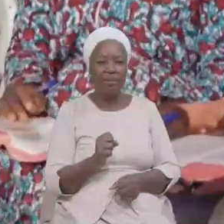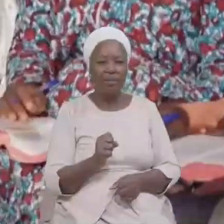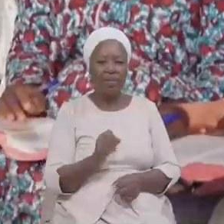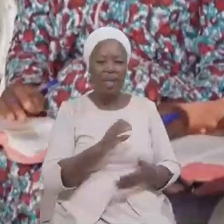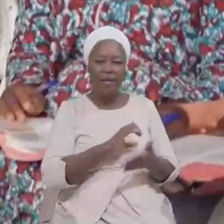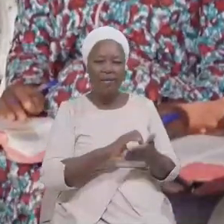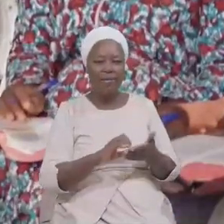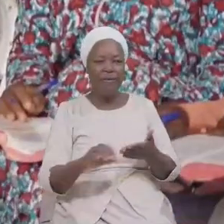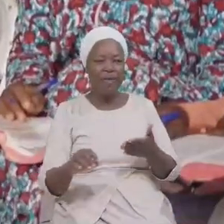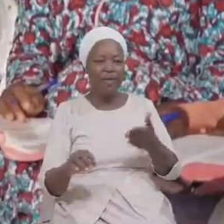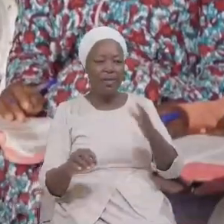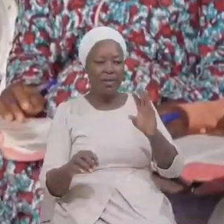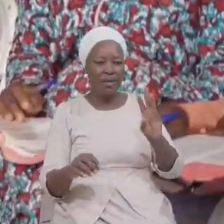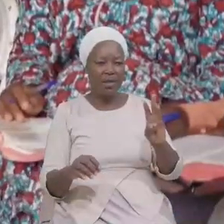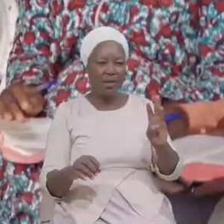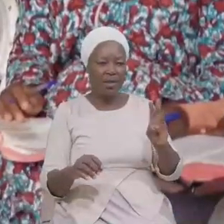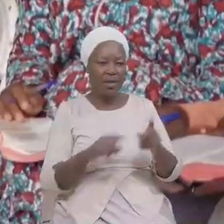Verset 6.